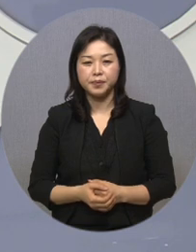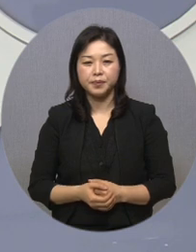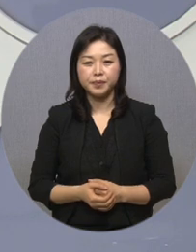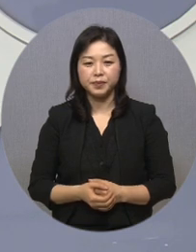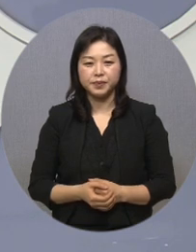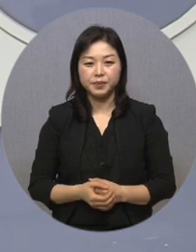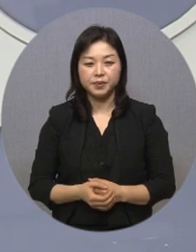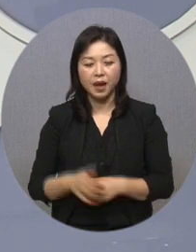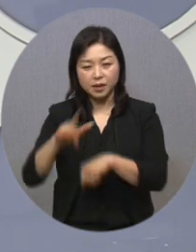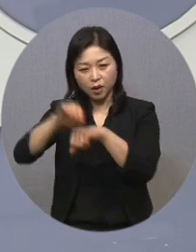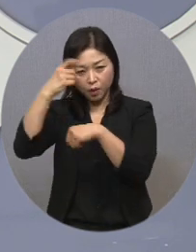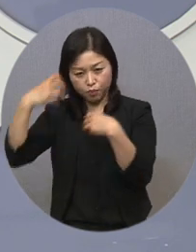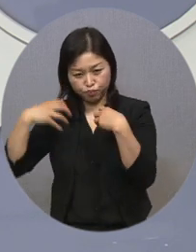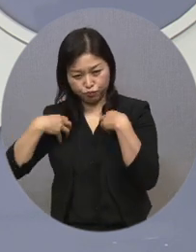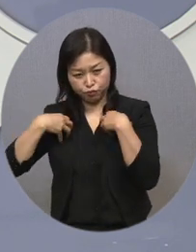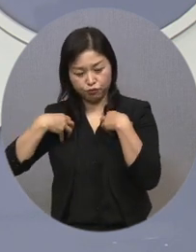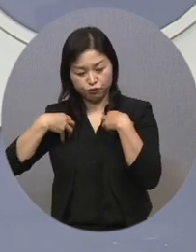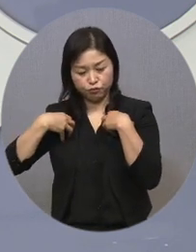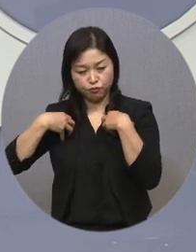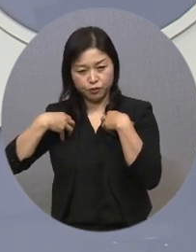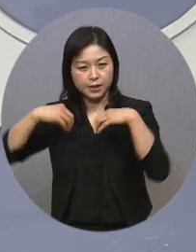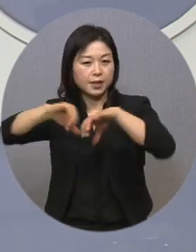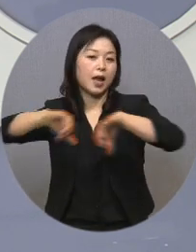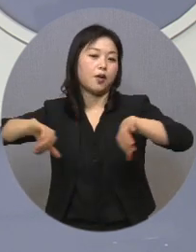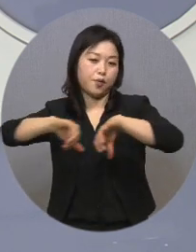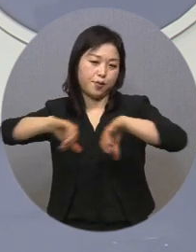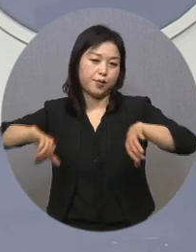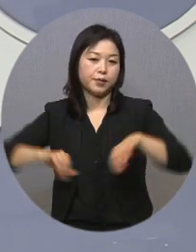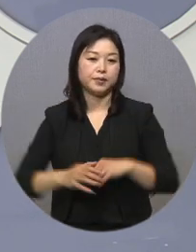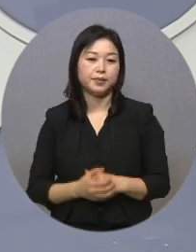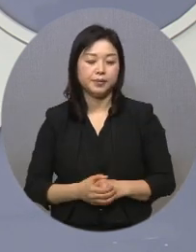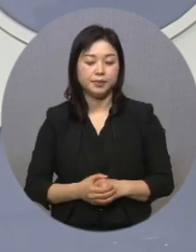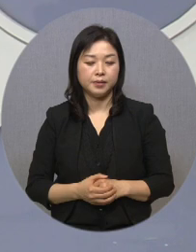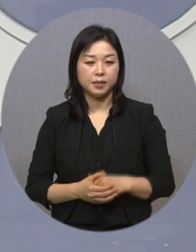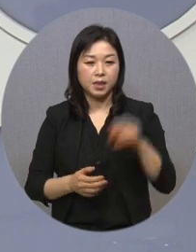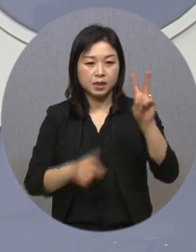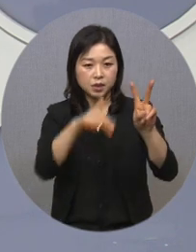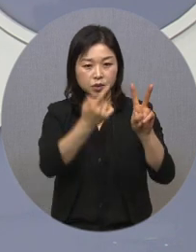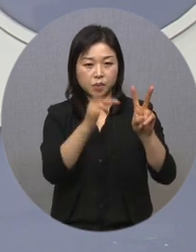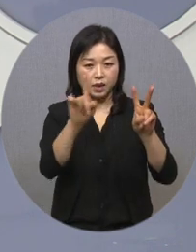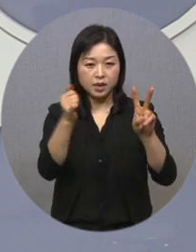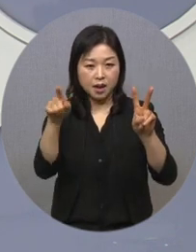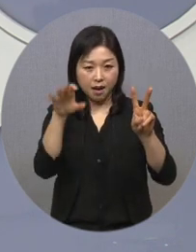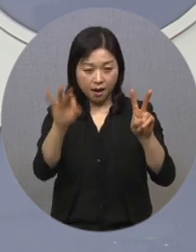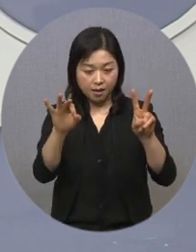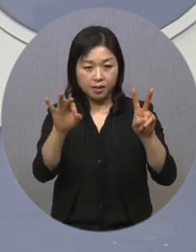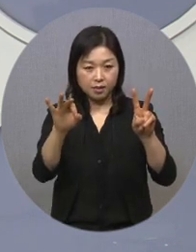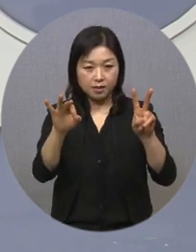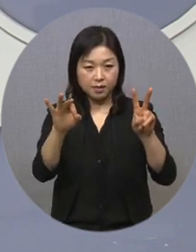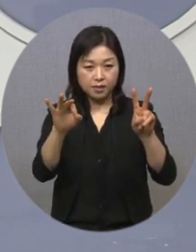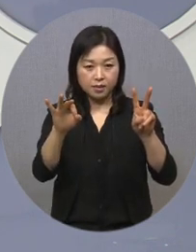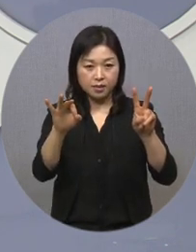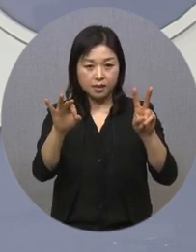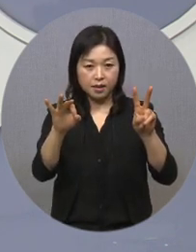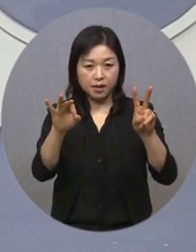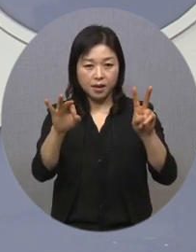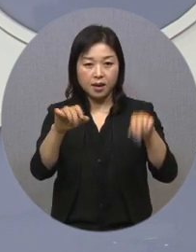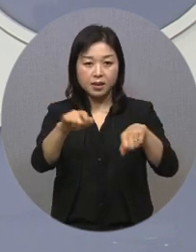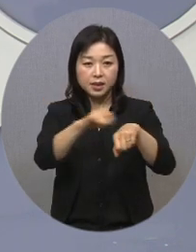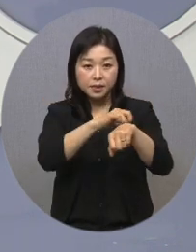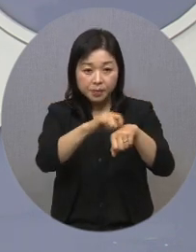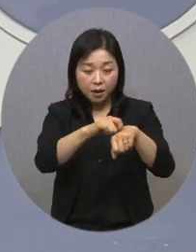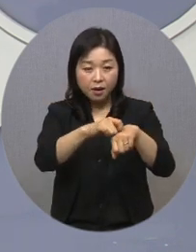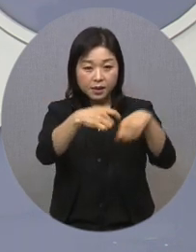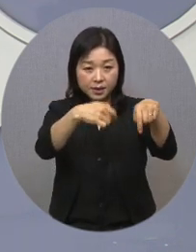기초자치단체를 구분하고 있습니다. 네. 그런데 이 2조 1항에 구분하고 있는